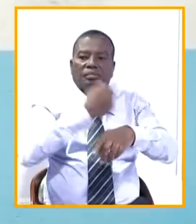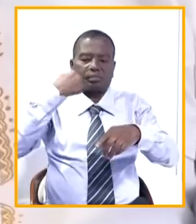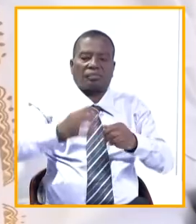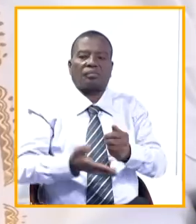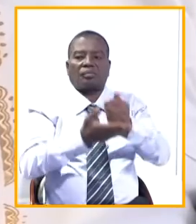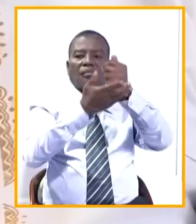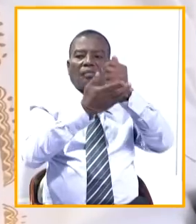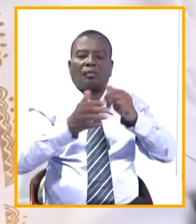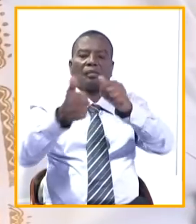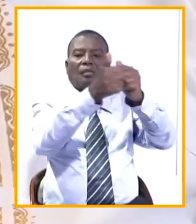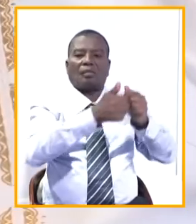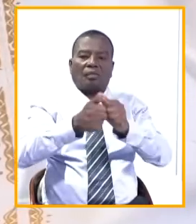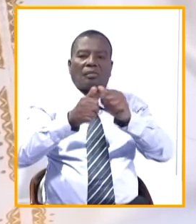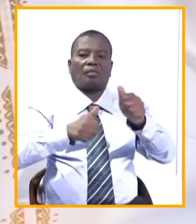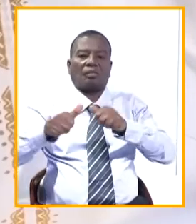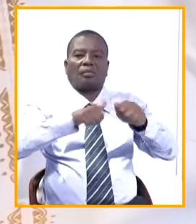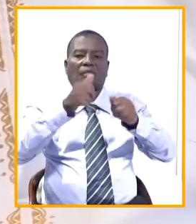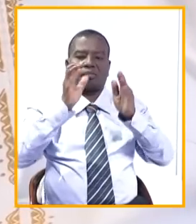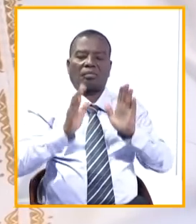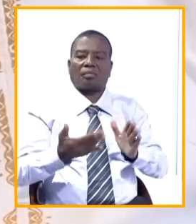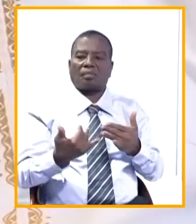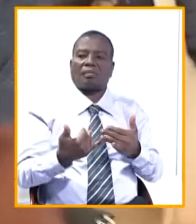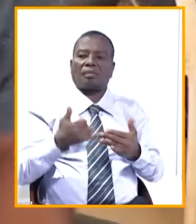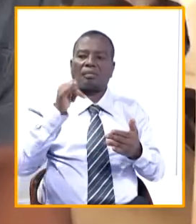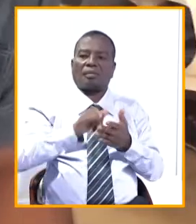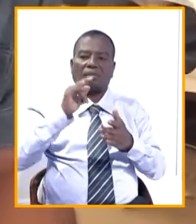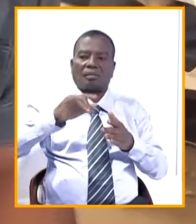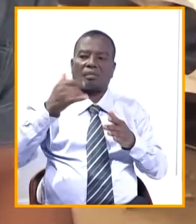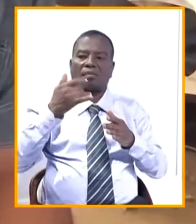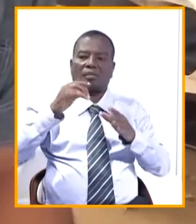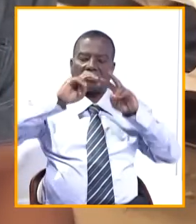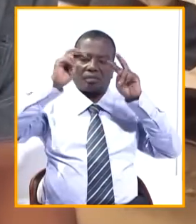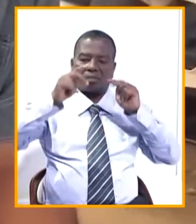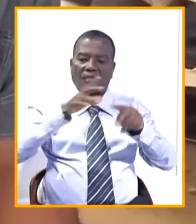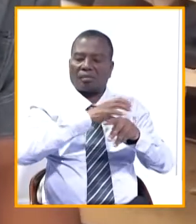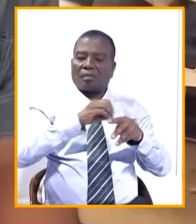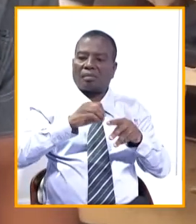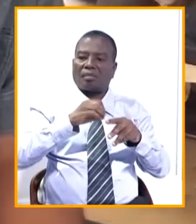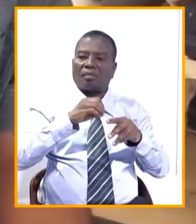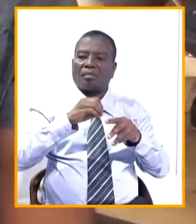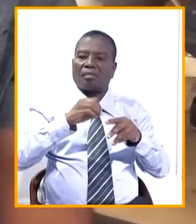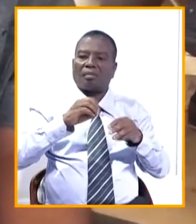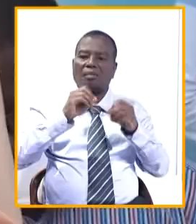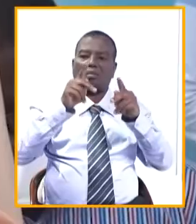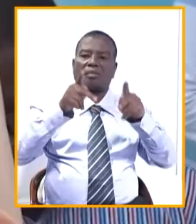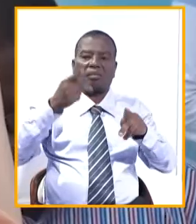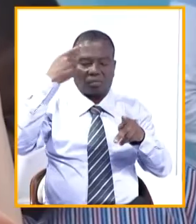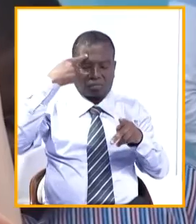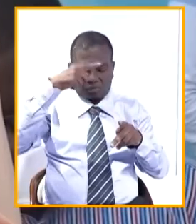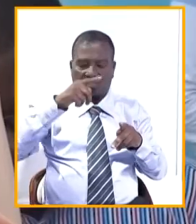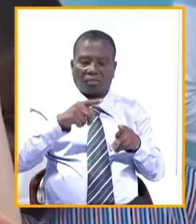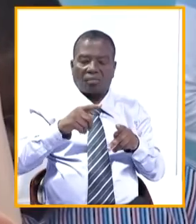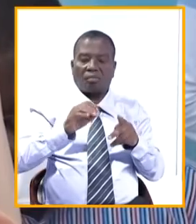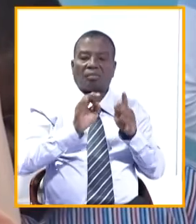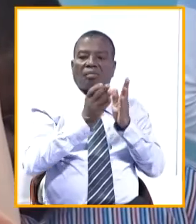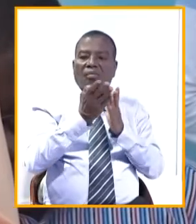aider. Ensemble, agissons maintenant. Est le thème de cette 70e édition de la Journée mondiale des lépreux. Occasion pour les fidèles du temple de